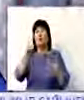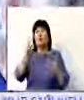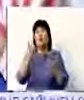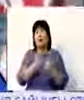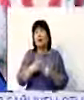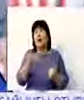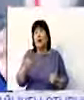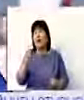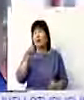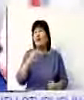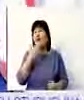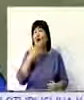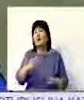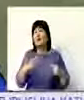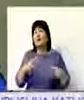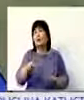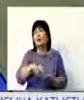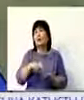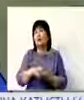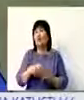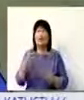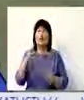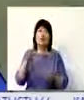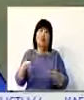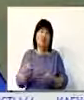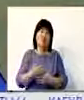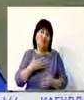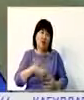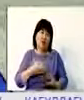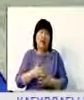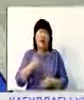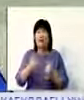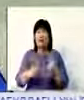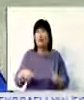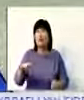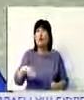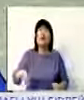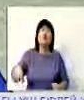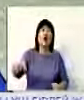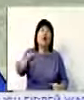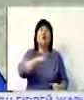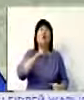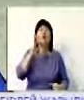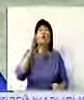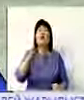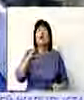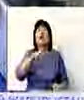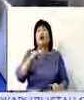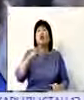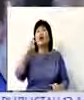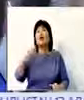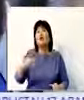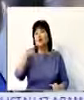биылғы жылы тек ақтық мәреде сүрініп, қола жүлдені қанағат тұтты. Сайыс республиканың барлық өңірінде өтіп, тамыз айының 20-сына